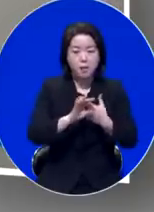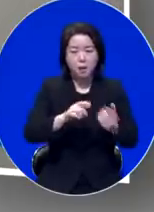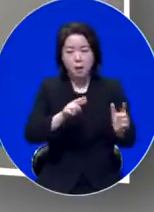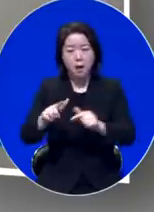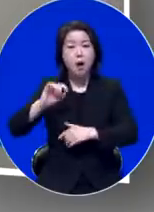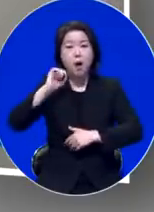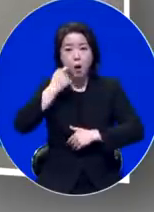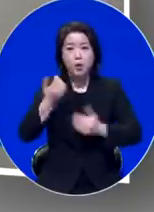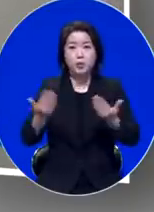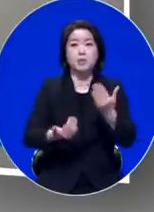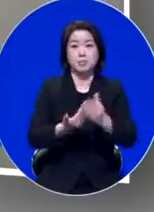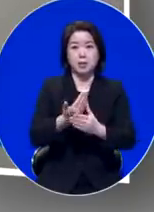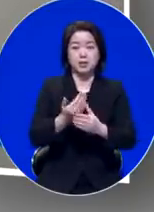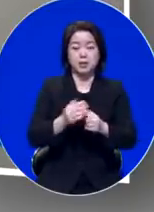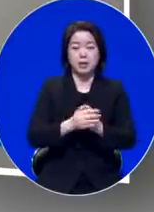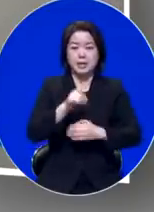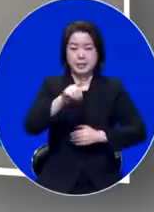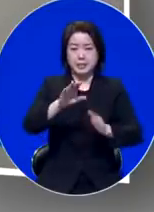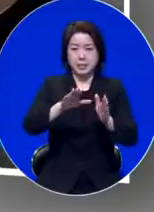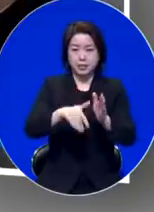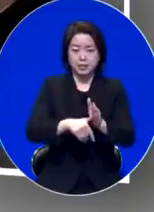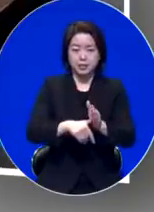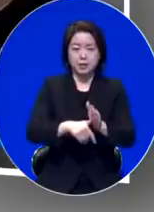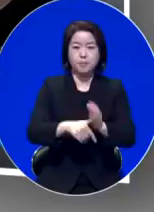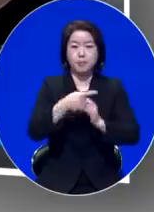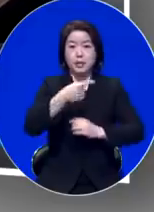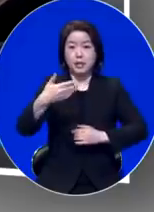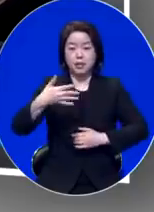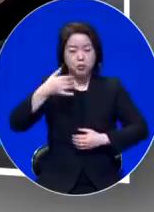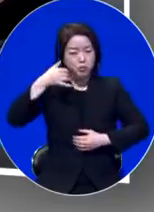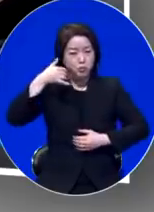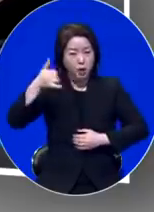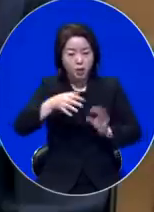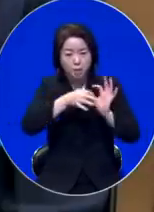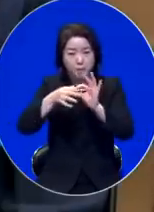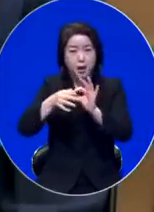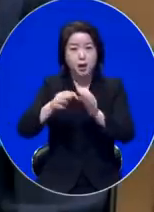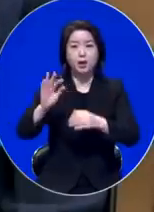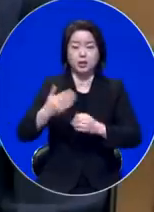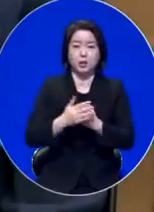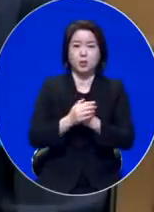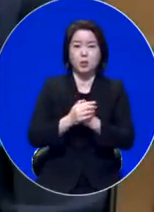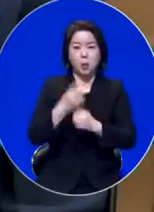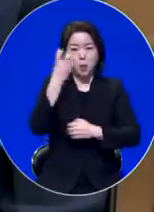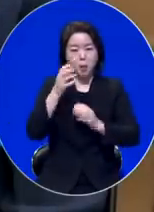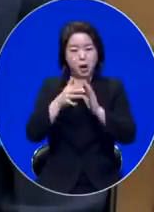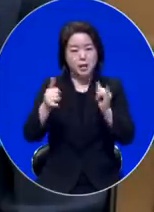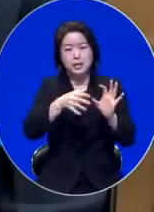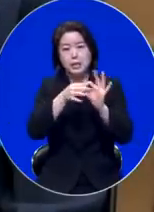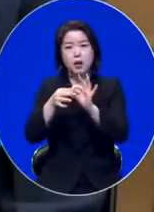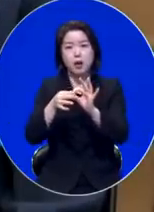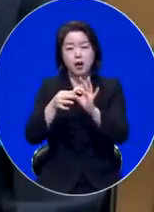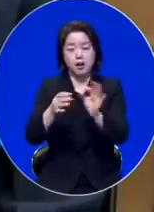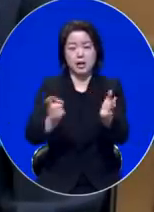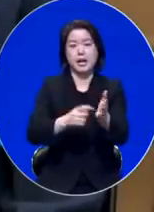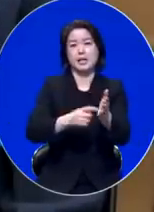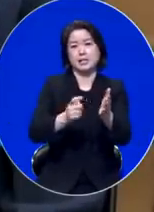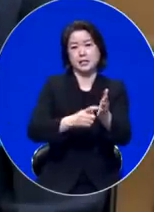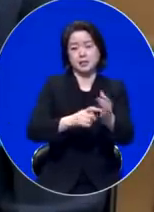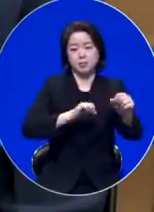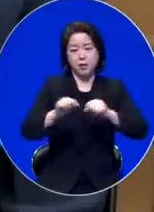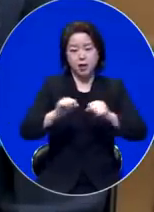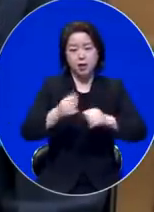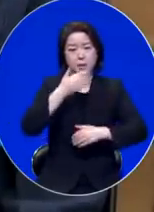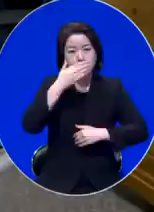발생합니다 그렇기 때문에 은 경우에 소방관 석은 즉시 연결되고 또 관리 저한테 해결되서 응급조치가 가능하도록